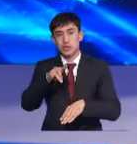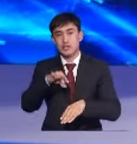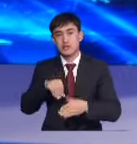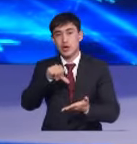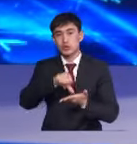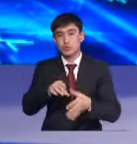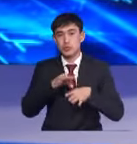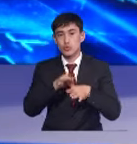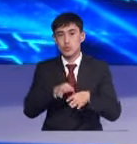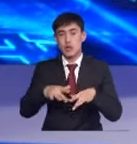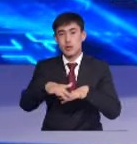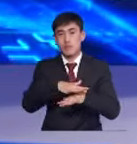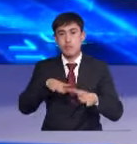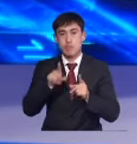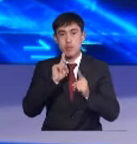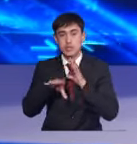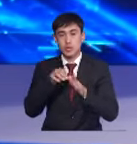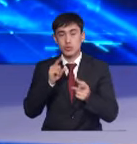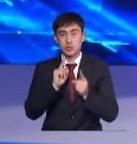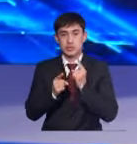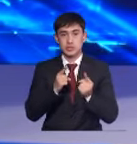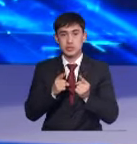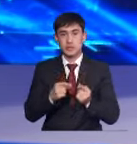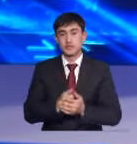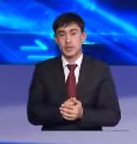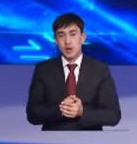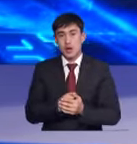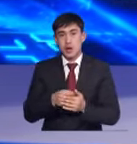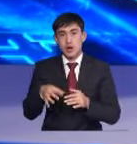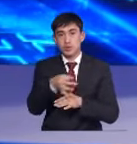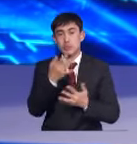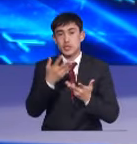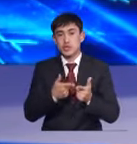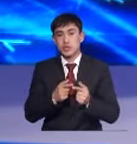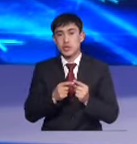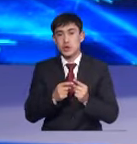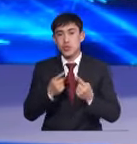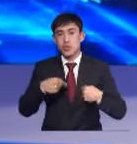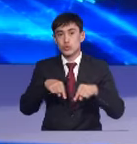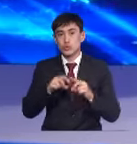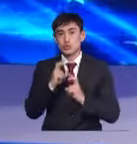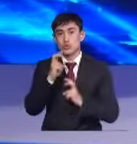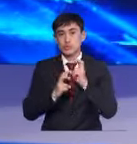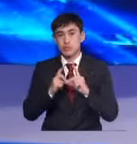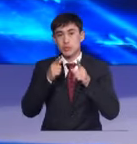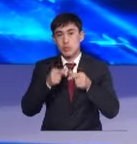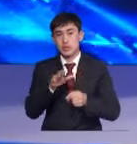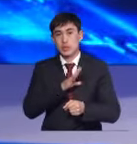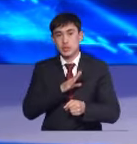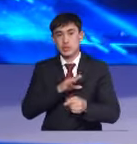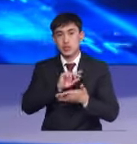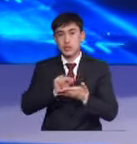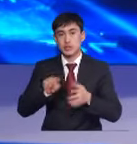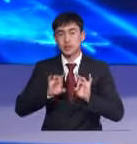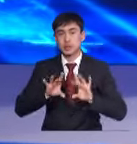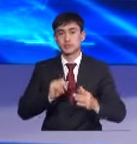Сұлтанғазиевтің қатысуымен өткен аймақ мәслихатының отырысында қабылданды. Аудандағы бірнеше өндіріс ошағына да бас сұқты. Ақбота